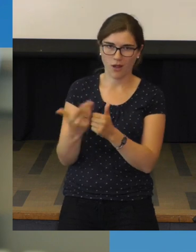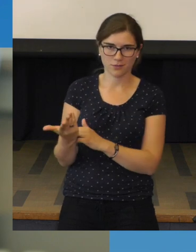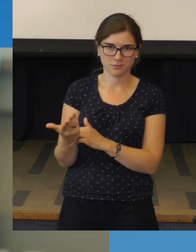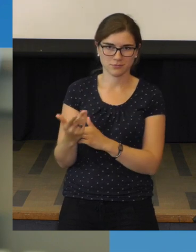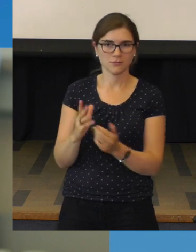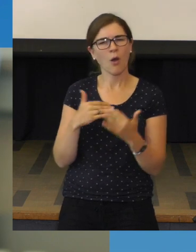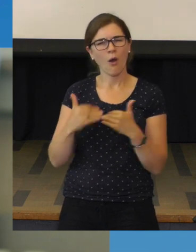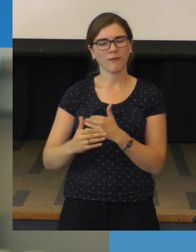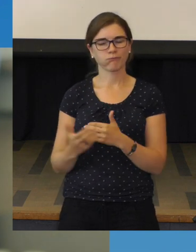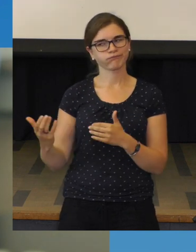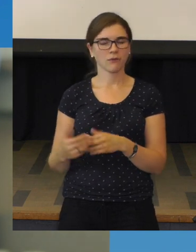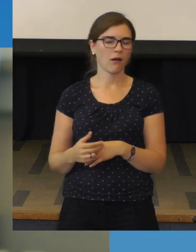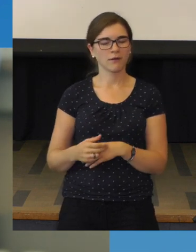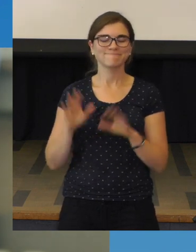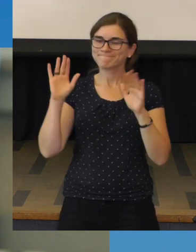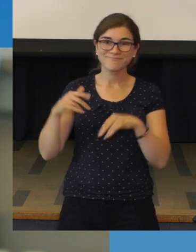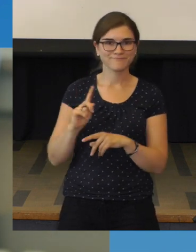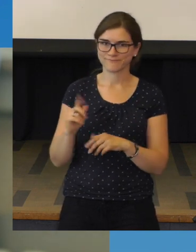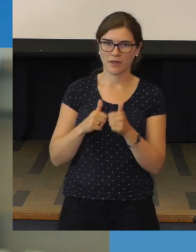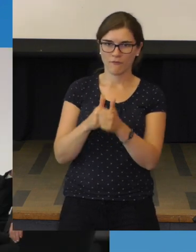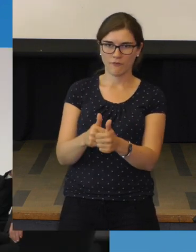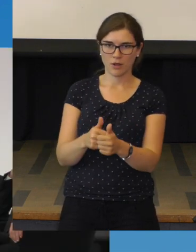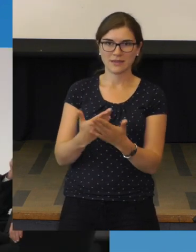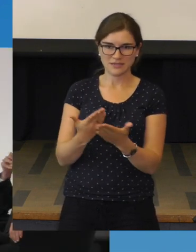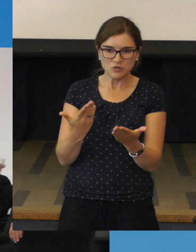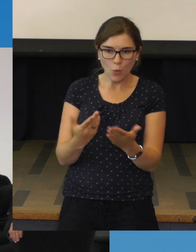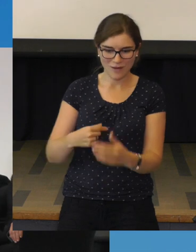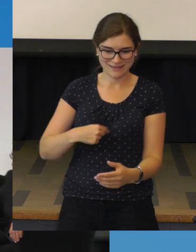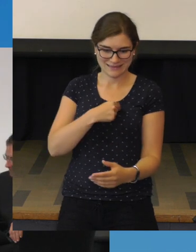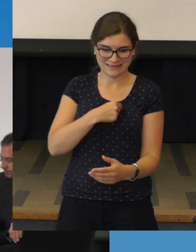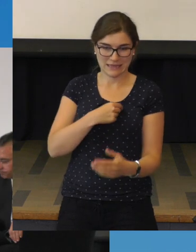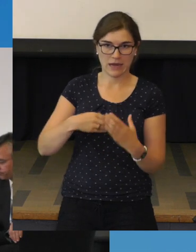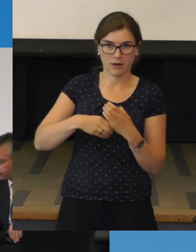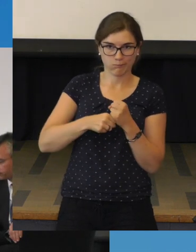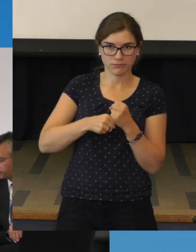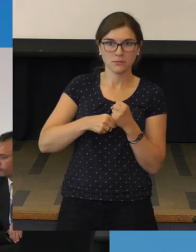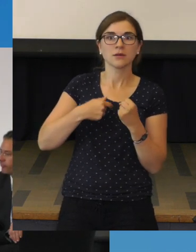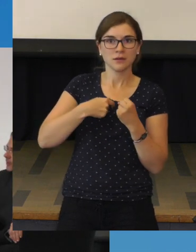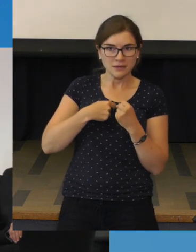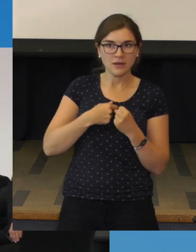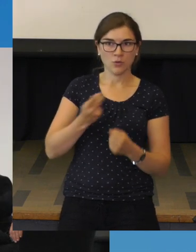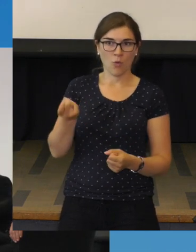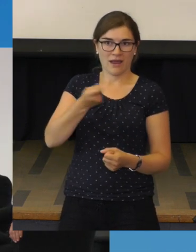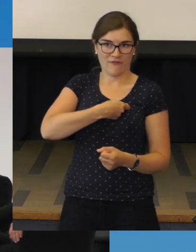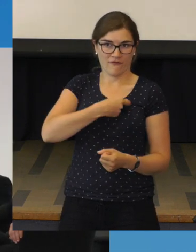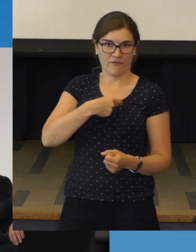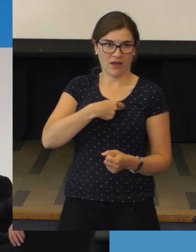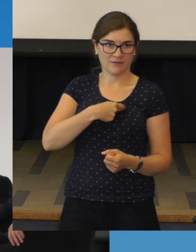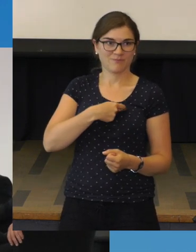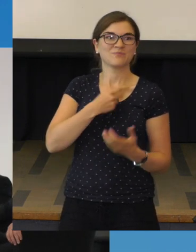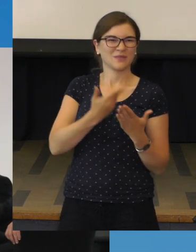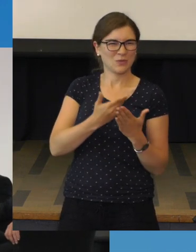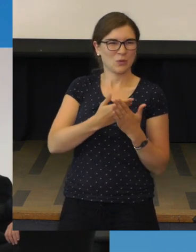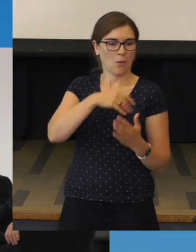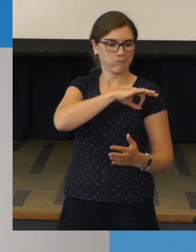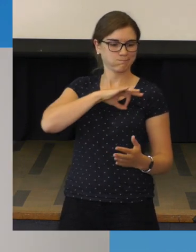bei dem Zugehen des Stents die akute Stentthrombose, sprich ein Herzinfarkt. Das ist ein Gerinnsel, was sich bildet.